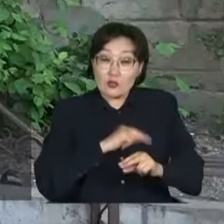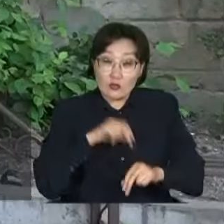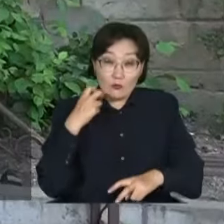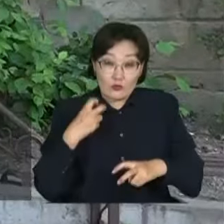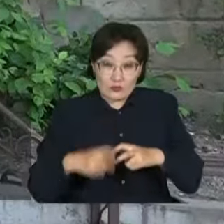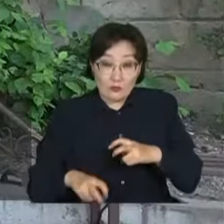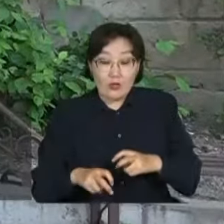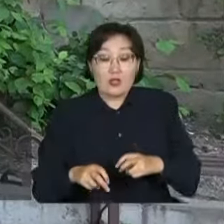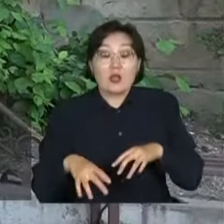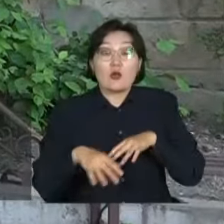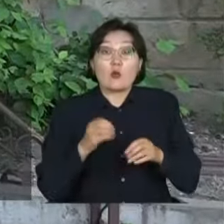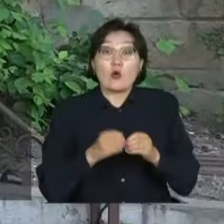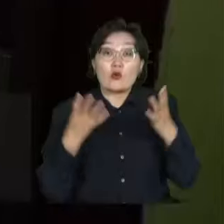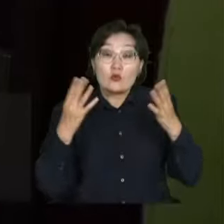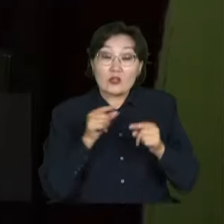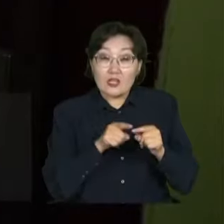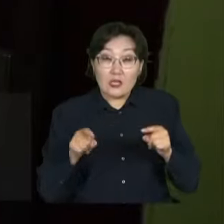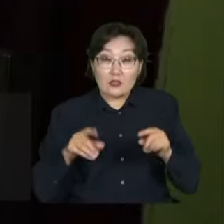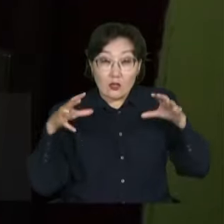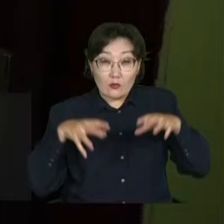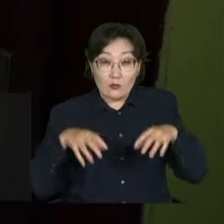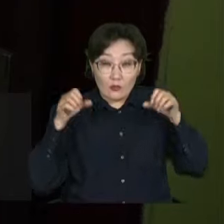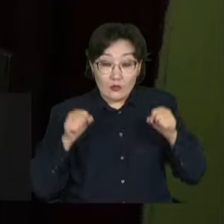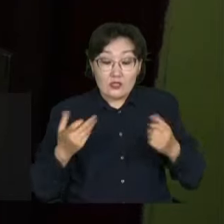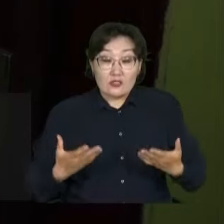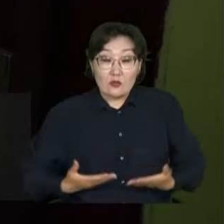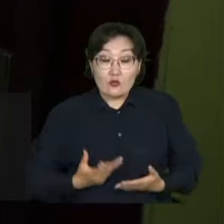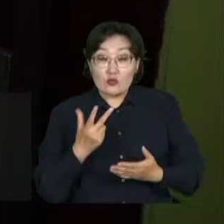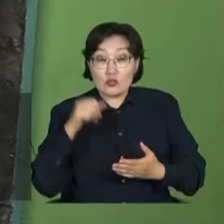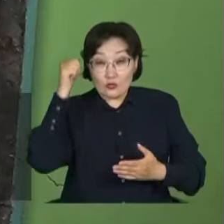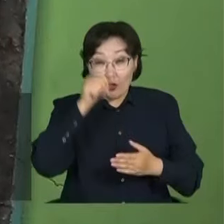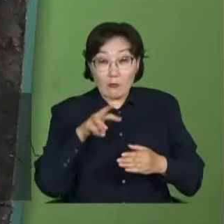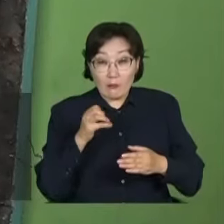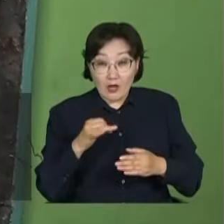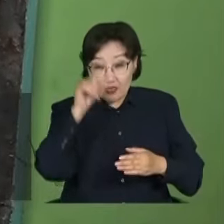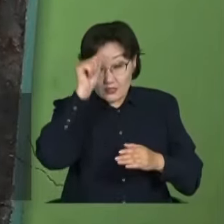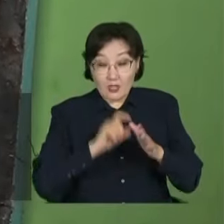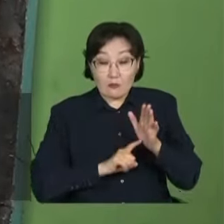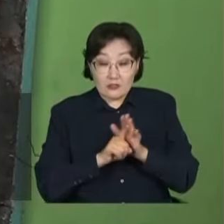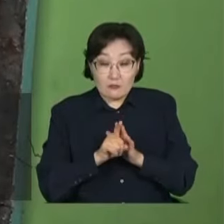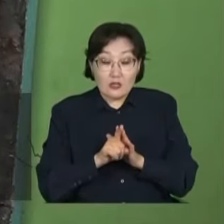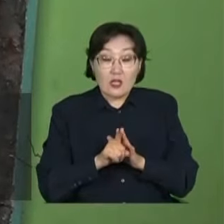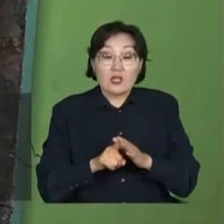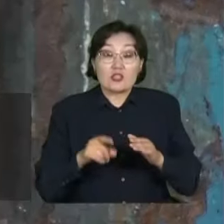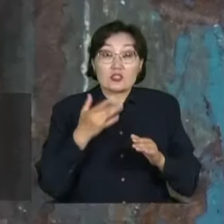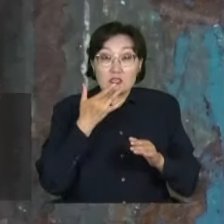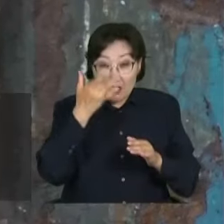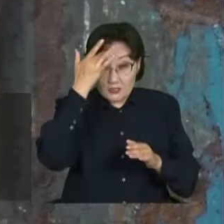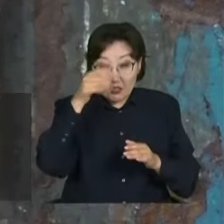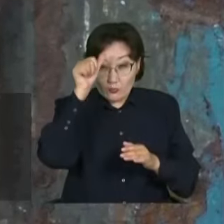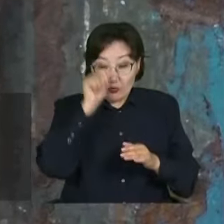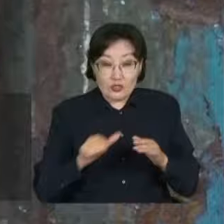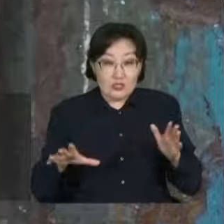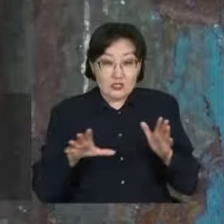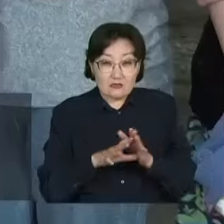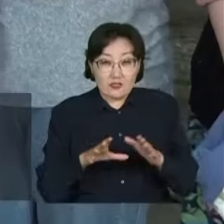кейде тіпті 10 күн қатарынан қараңғыда отырады екен. 3-ші жыл кетті. Май айынан бастап, мамыр айынан бастап жаз бойы біздерде свет